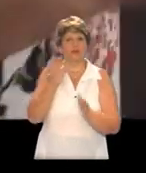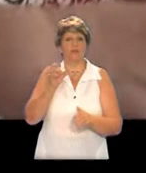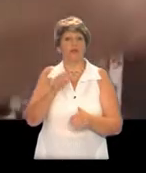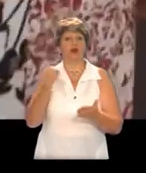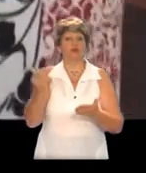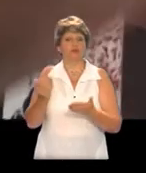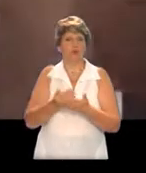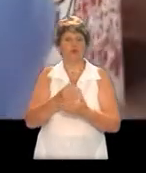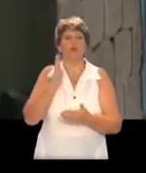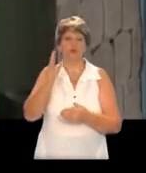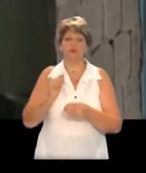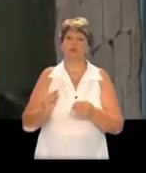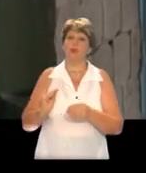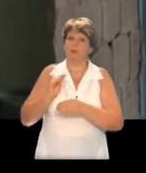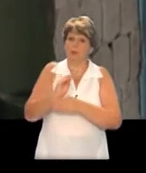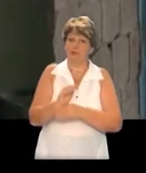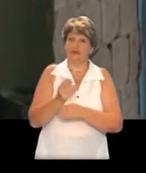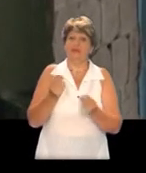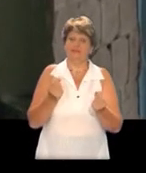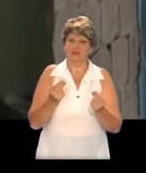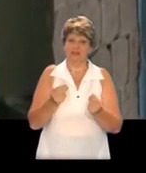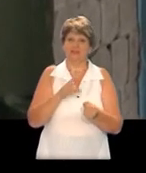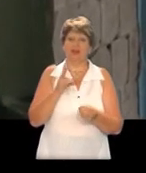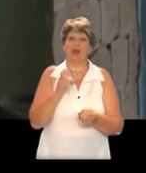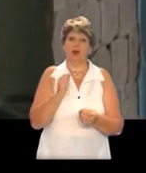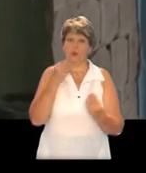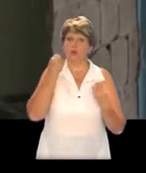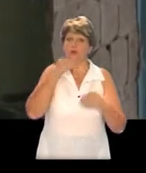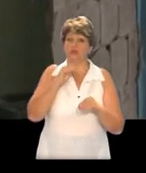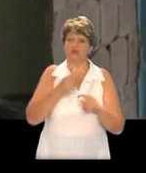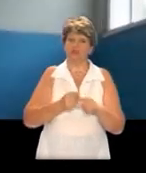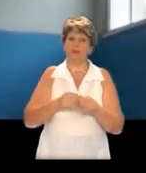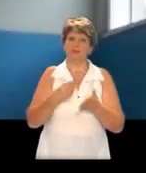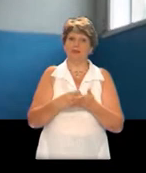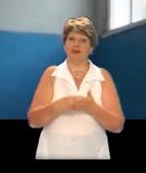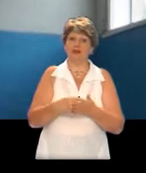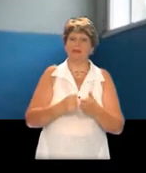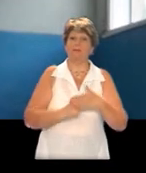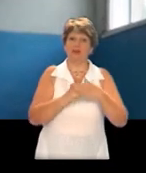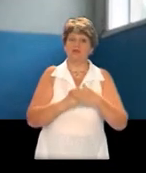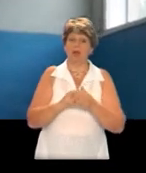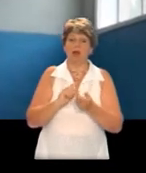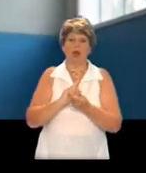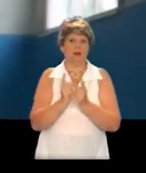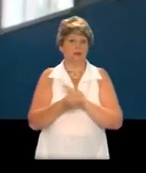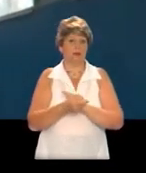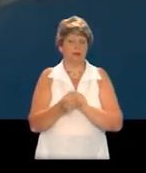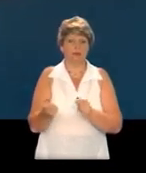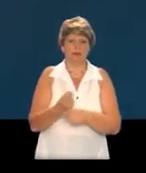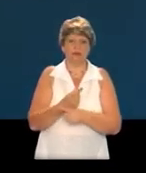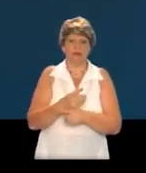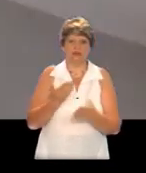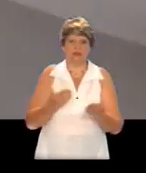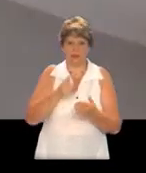інноваційний. Очікували, що будуть додаткові фінансові надходження на покращення матеріальної бази Балаклеївської школи, а навпаки натикаються на якісь